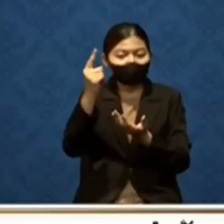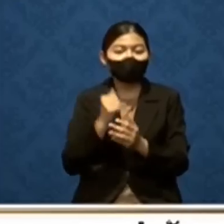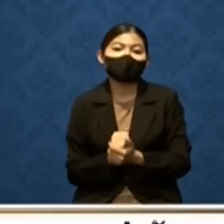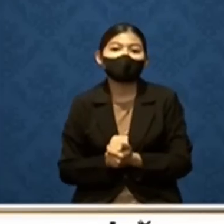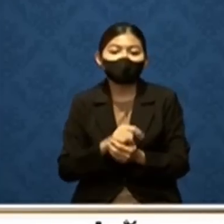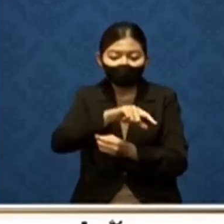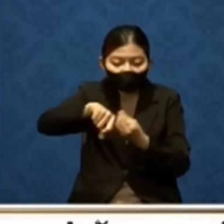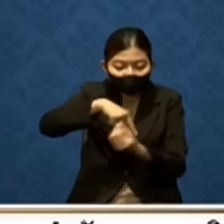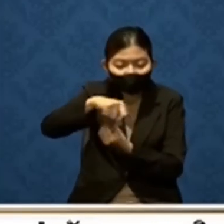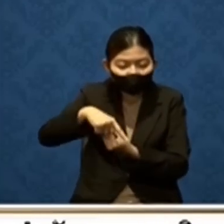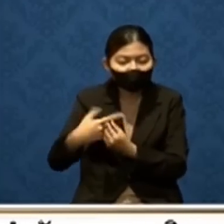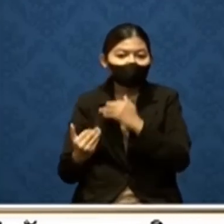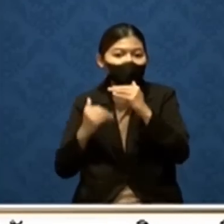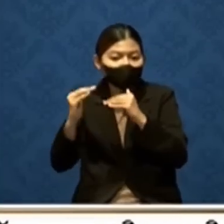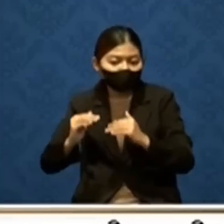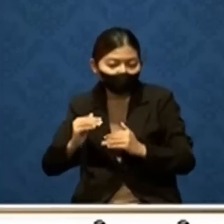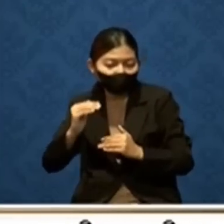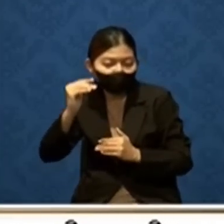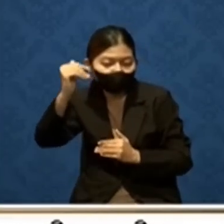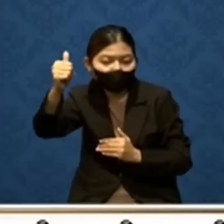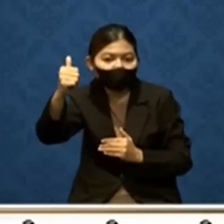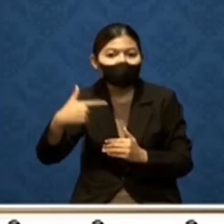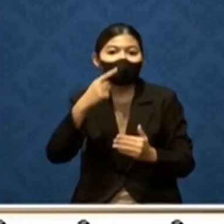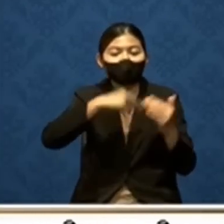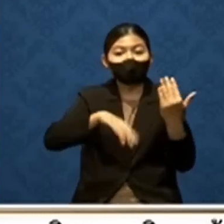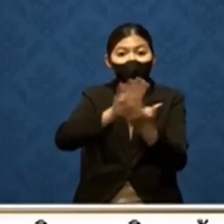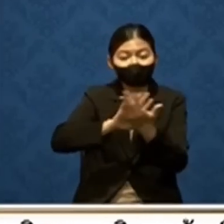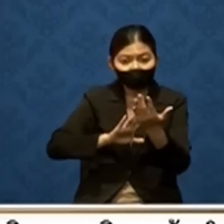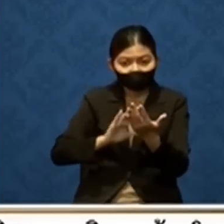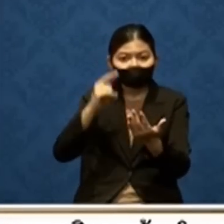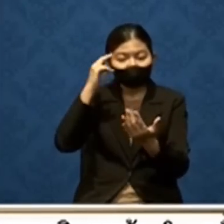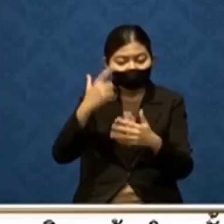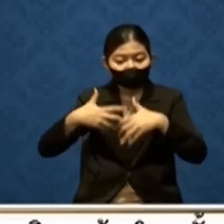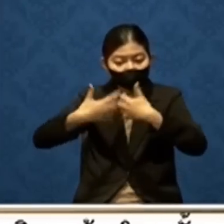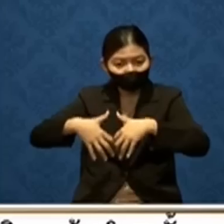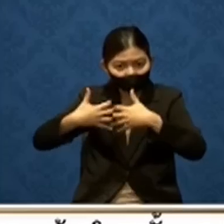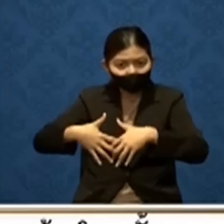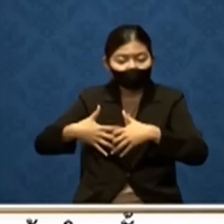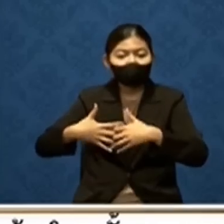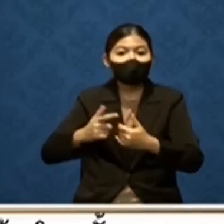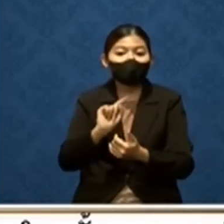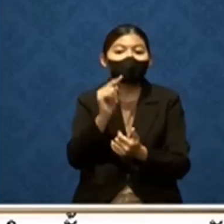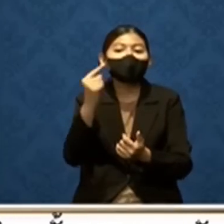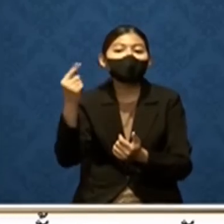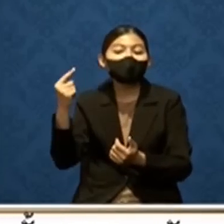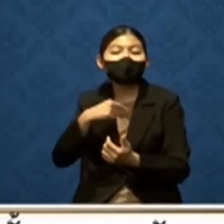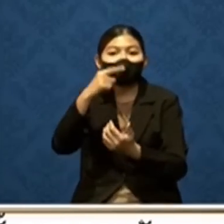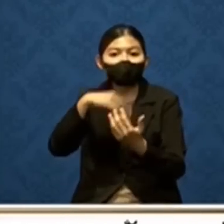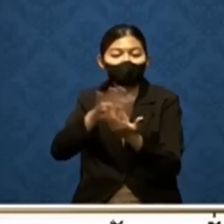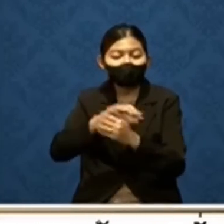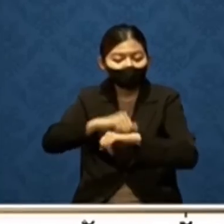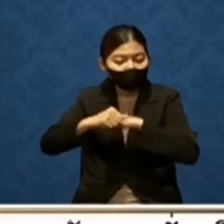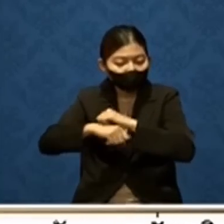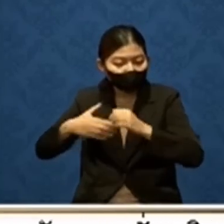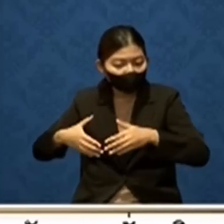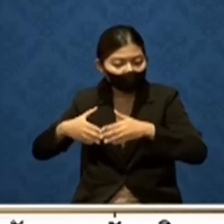นเศรษกิของประเทศไทยสามารทจะโตมาด้วย Branding Thailandด้วย Soft Power ที่อุสาหกรรมใหมให่ที่ประเทศไทยกำลจะสรางได้ให้เกิ